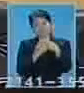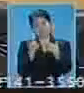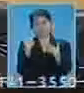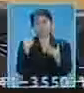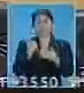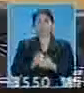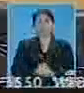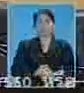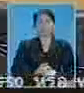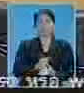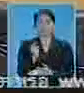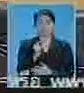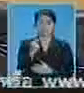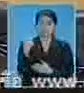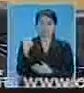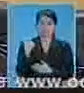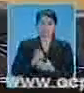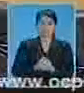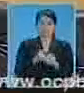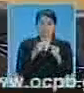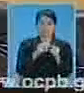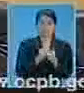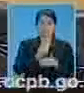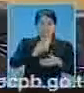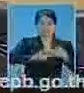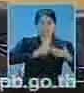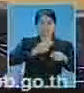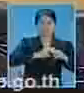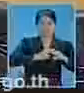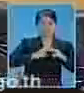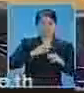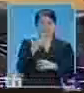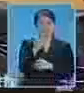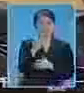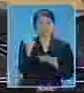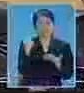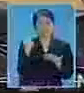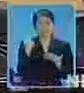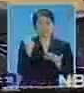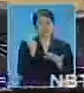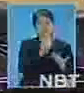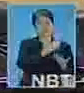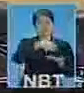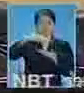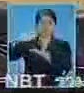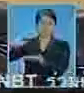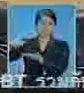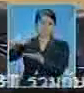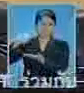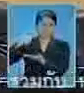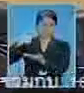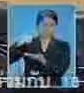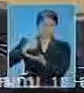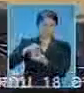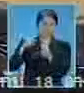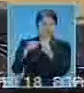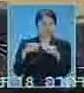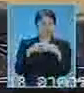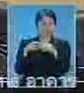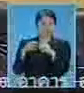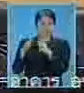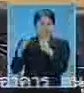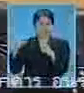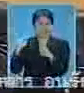ายย่อยหลายส่วนไม่นำไปขายเองสุดท้ายก็นำกลับมาให้กับรายใหญ่แล้